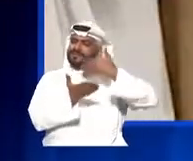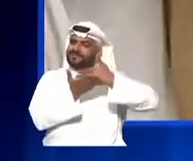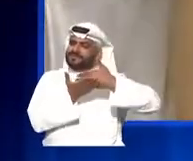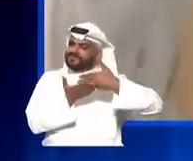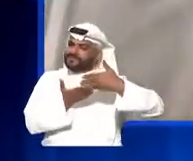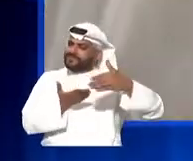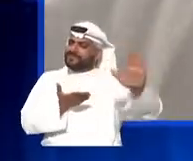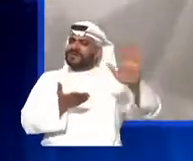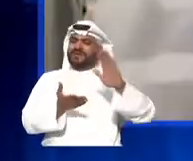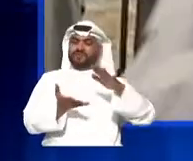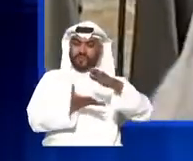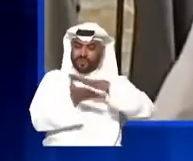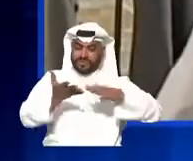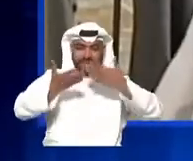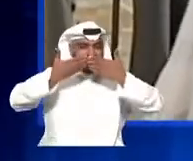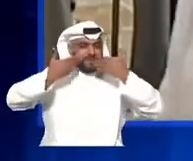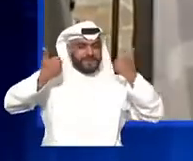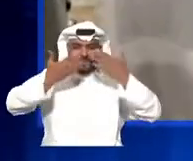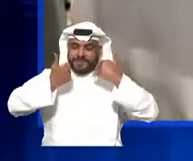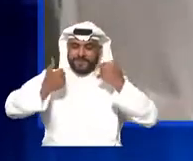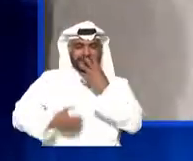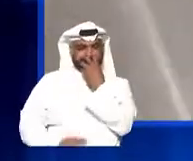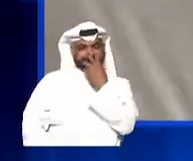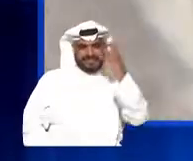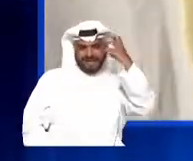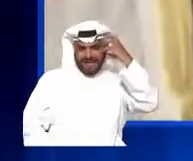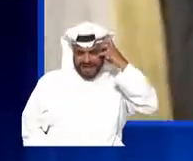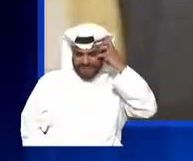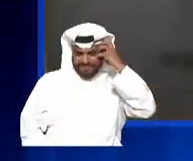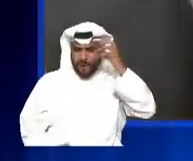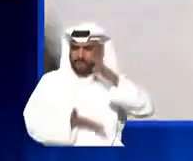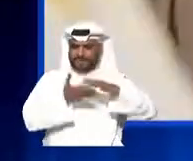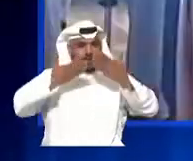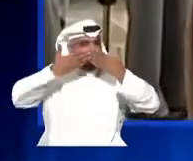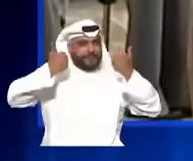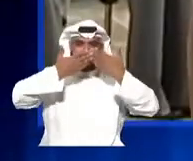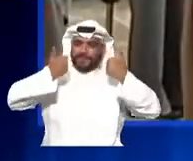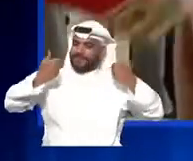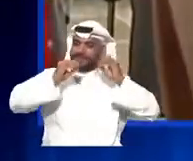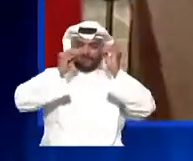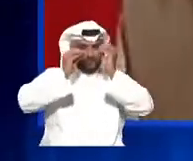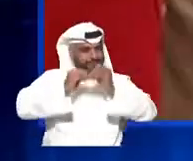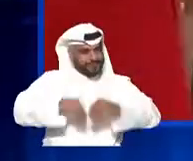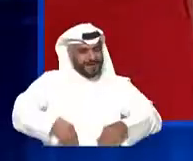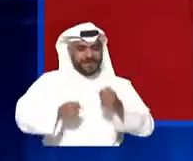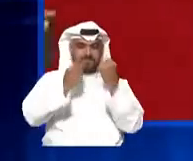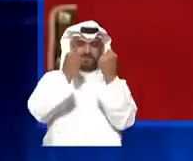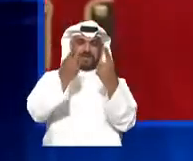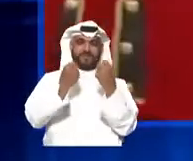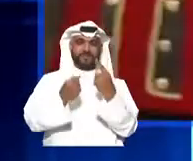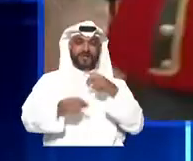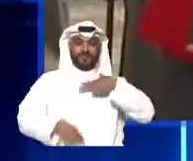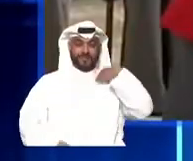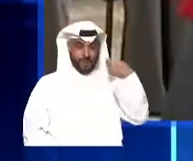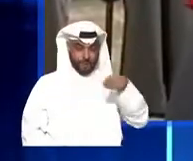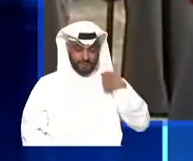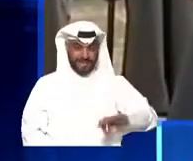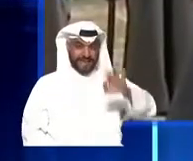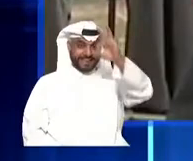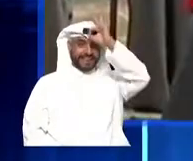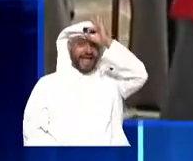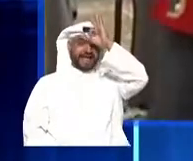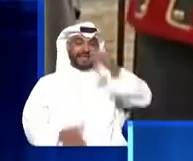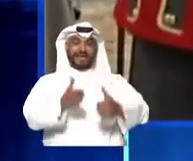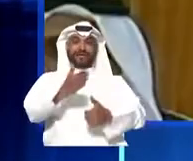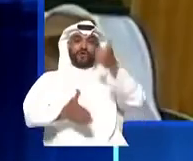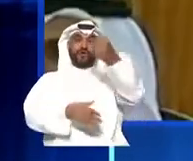يعني يحدث أعمال عنف لا سمح الله وكذا وإلى آخره. نجح، وأركان وزارة الداخلية الحقيقة معه